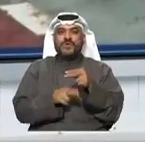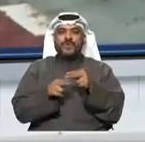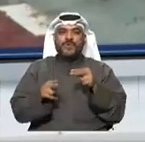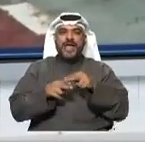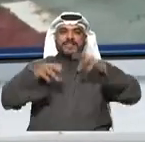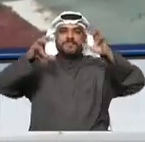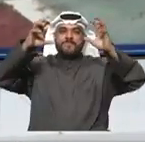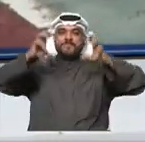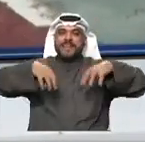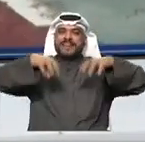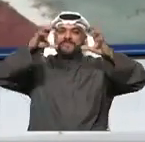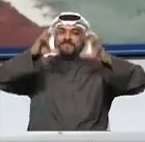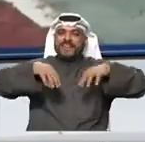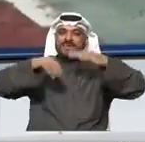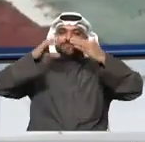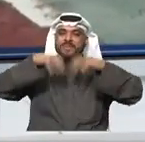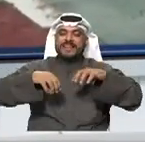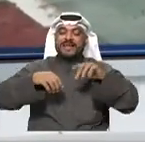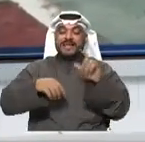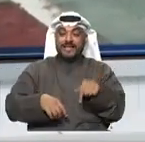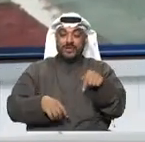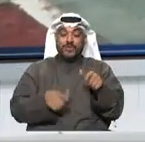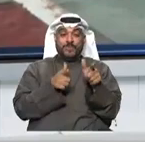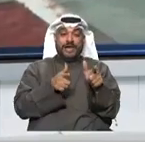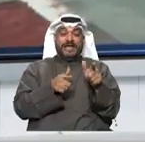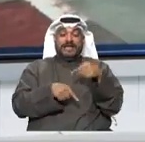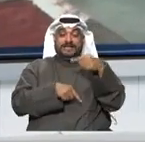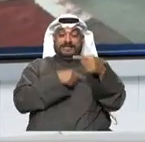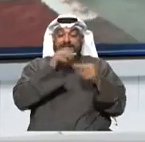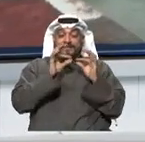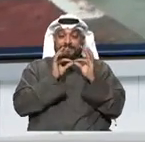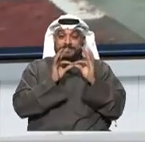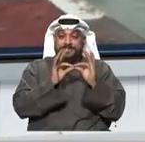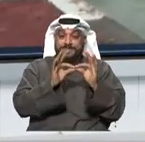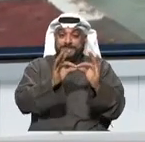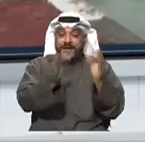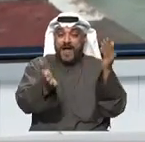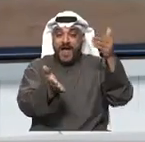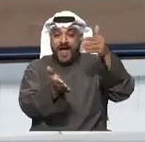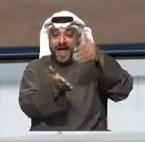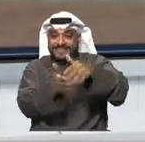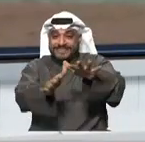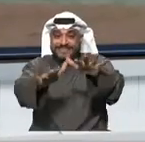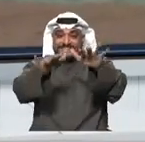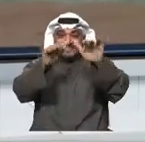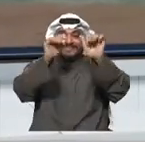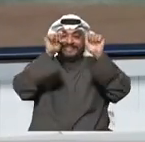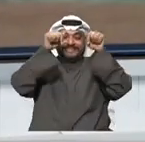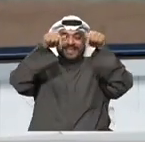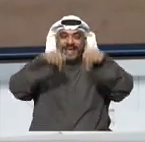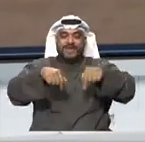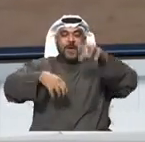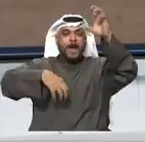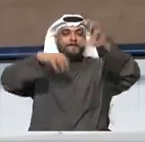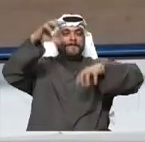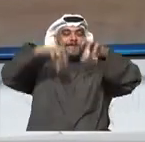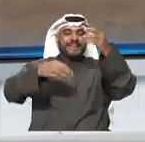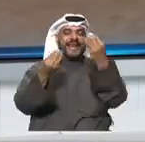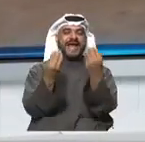متوسطة ابتداء من منتصف نهار اليوم، واستمرت حتى هذه اللحظة على بعض المناطق أمطار خفيفة